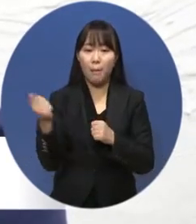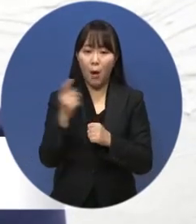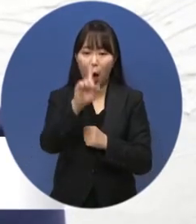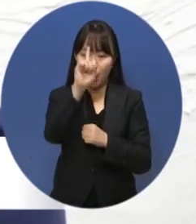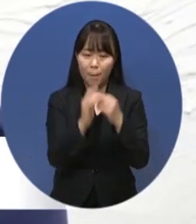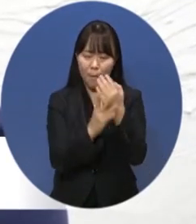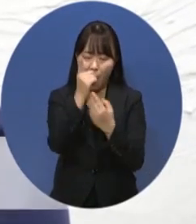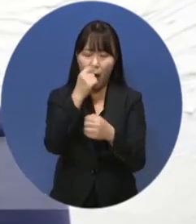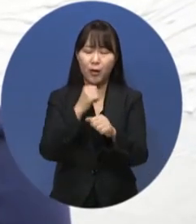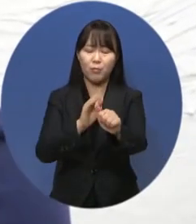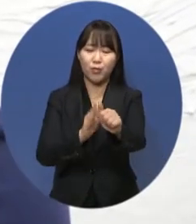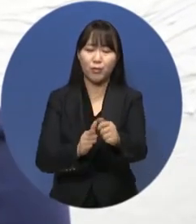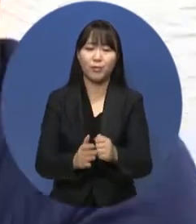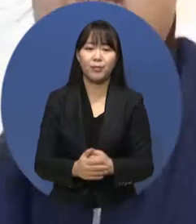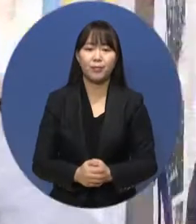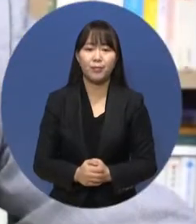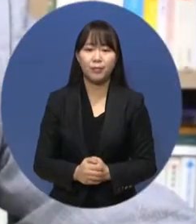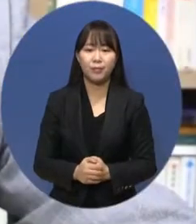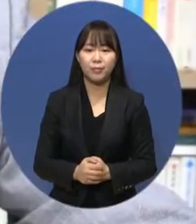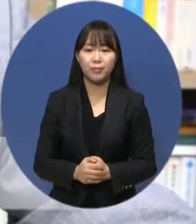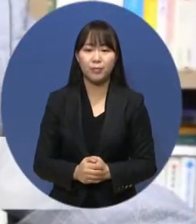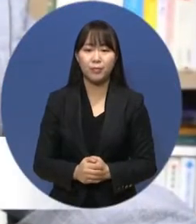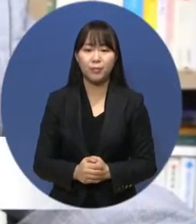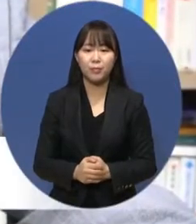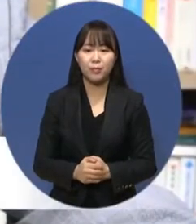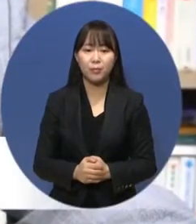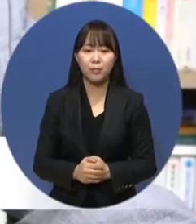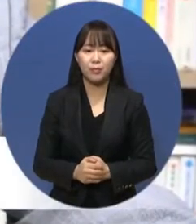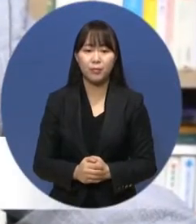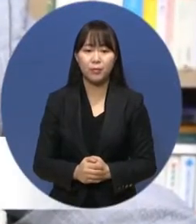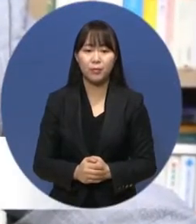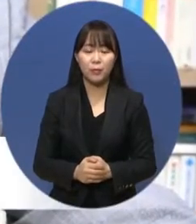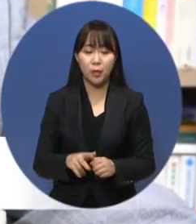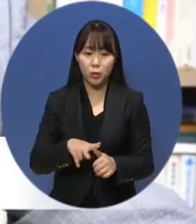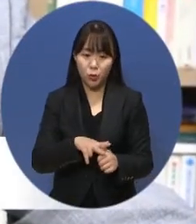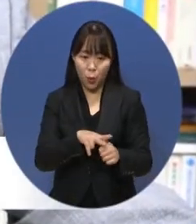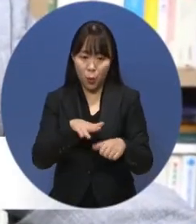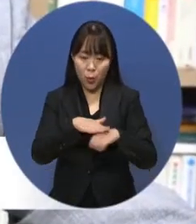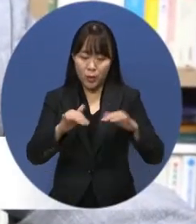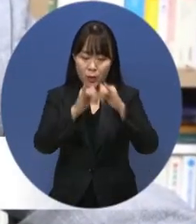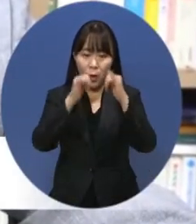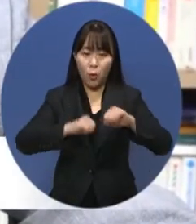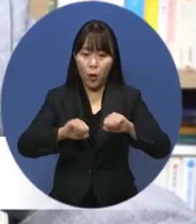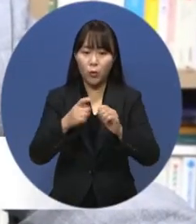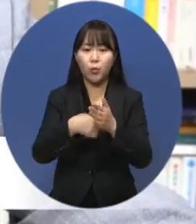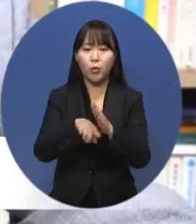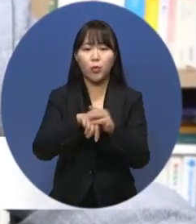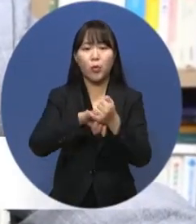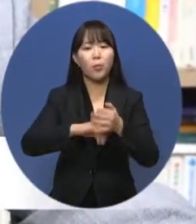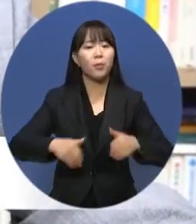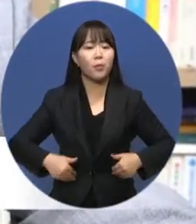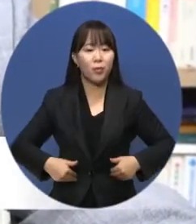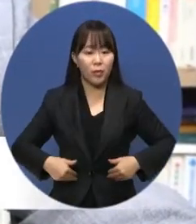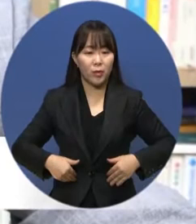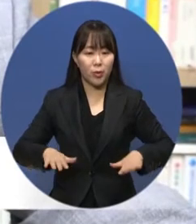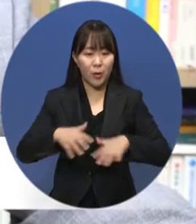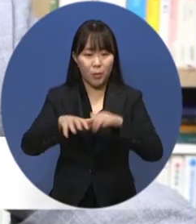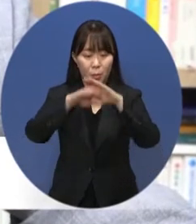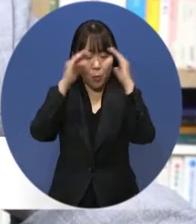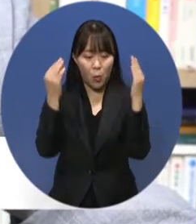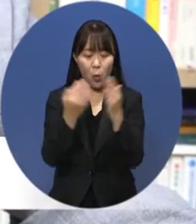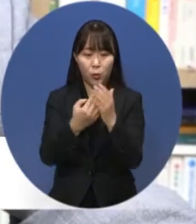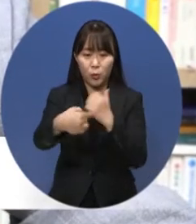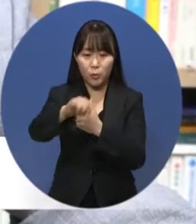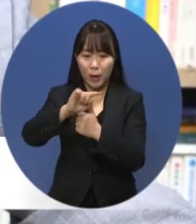될 수 있게 부탁드리겠습니다 정보화사회 딜교에서 뽁 필요한 채널이 라고 삽니다 이 캠페인을 모두어